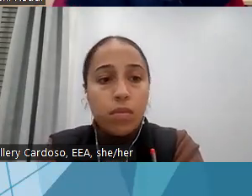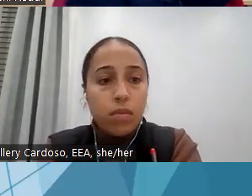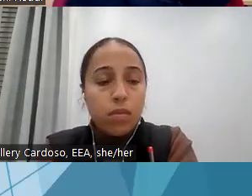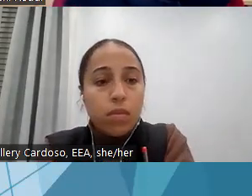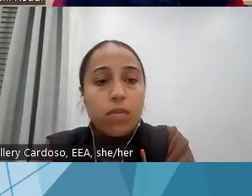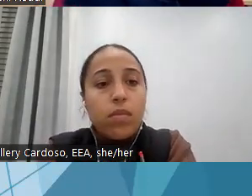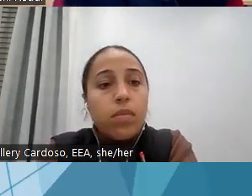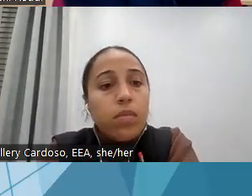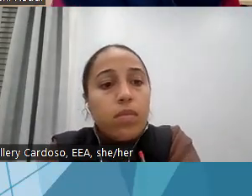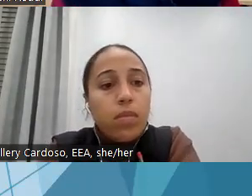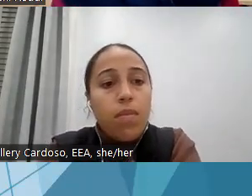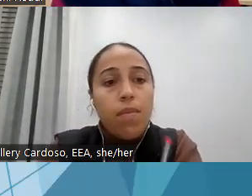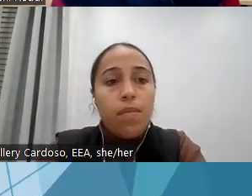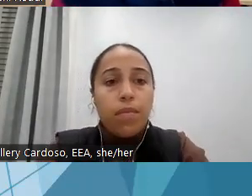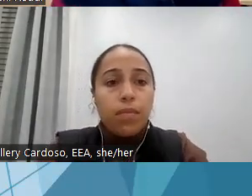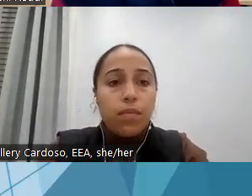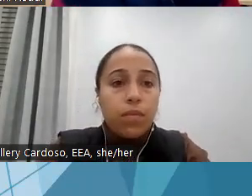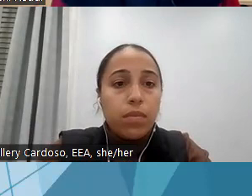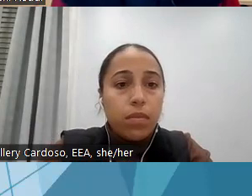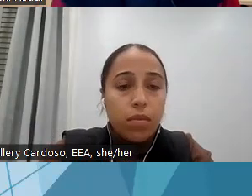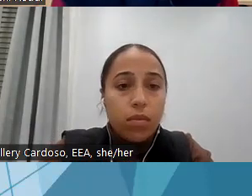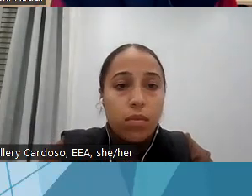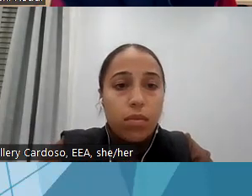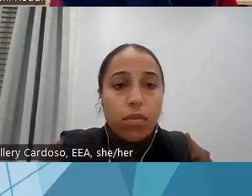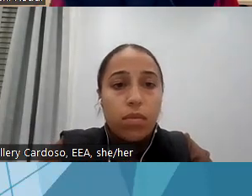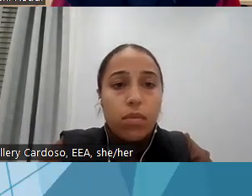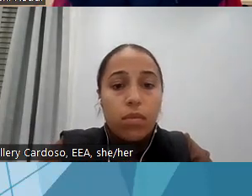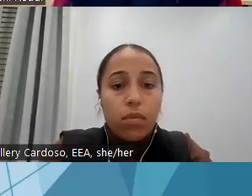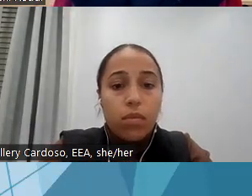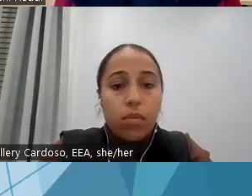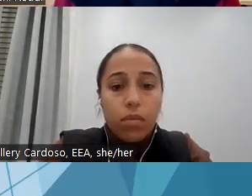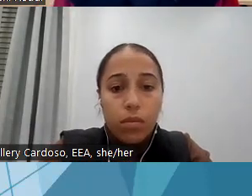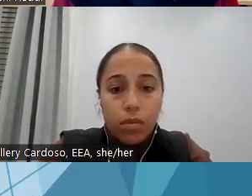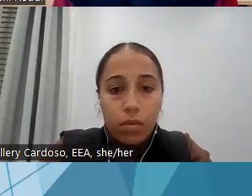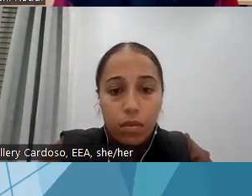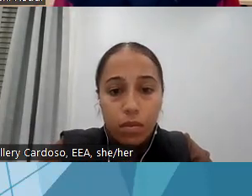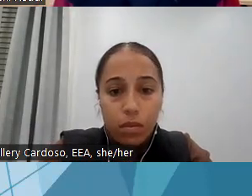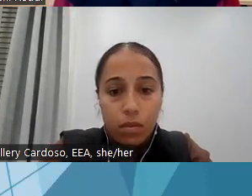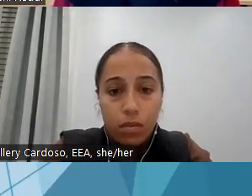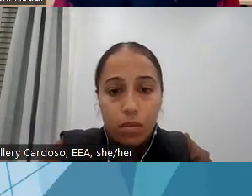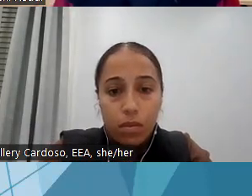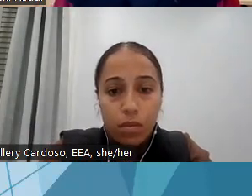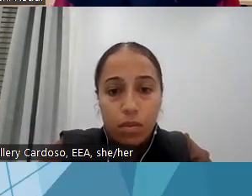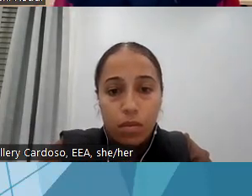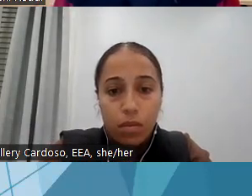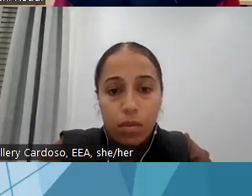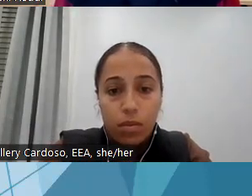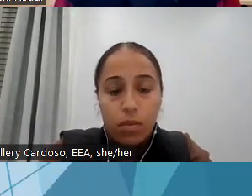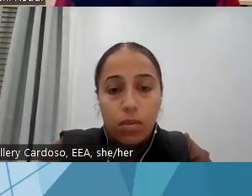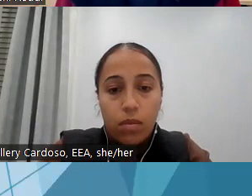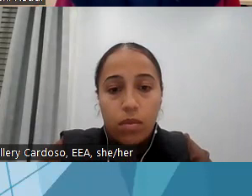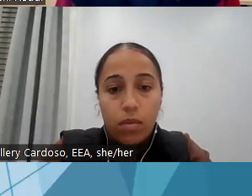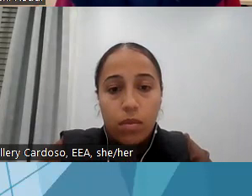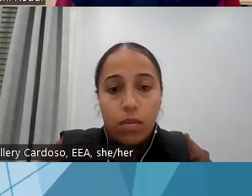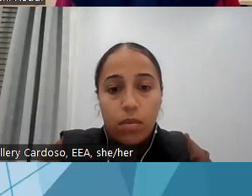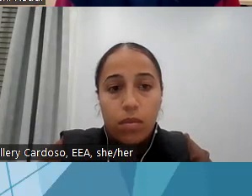et nous te recevoir information et conseil et nous te pour commentaire